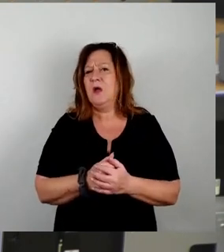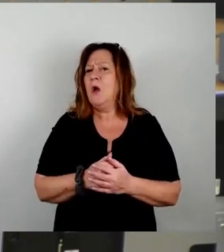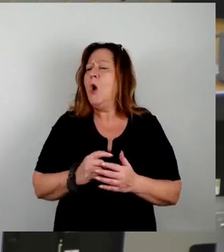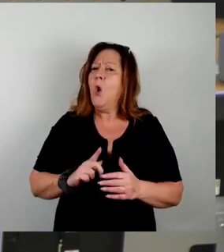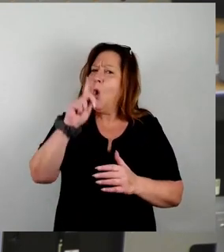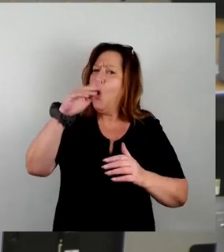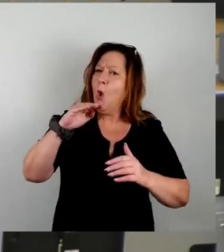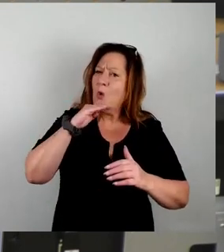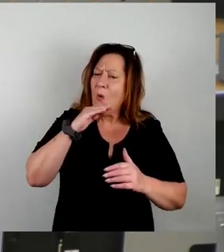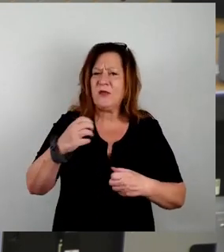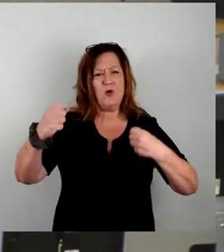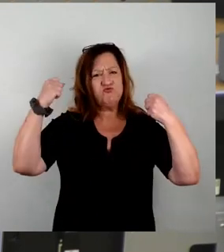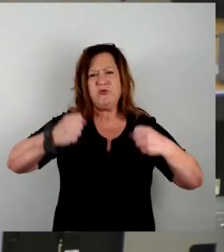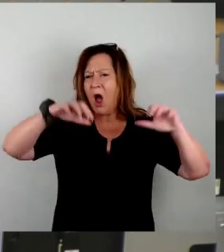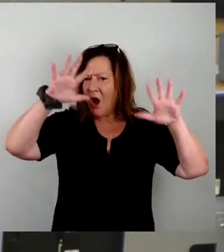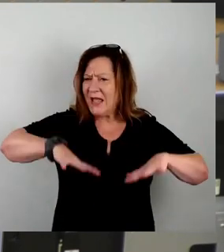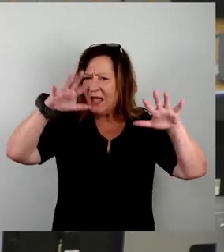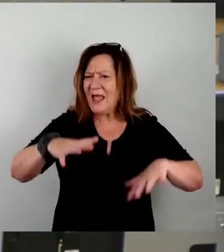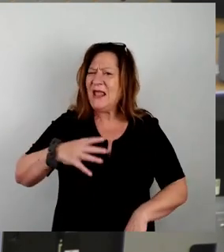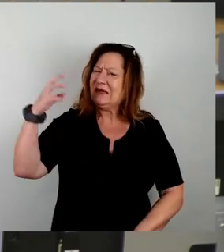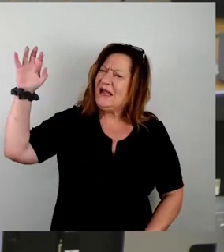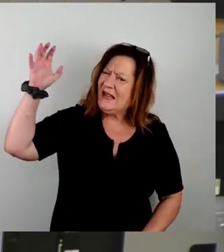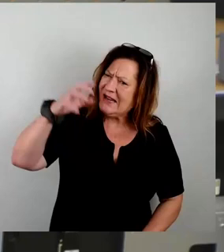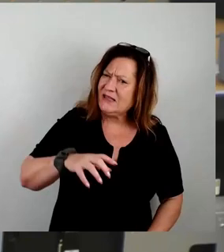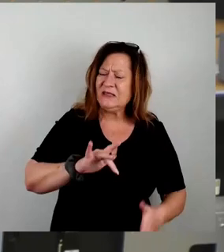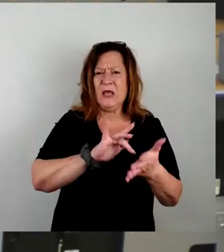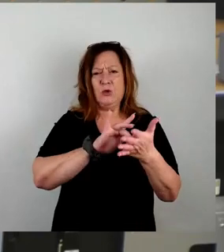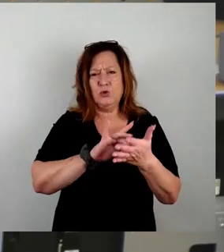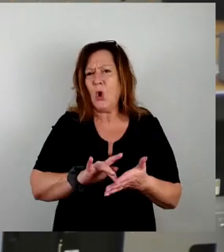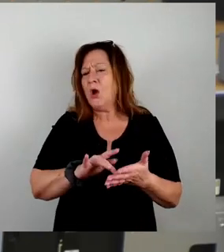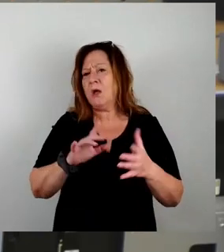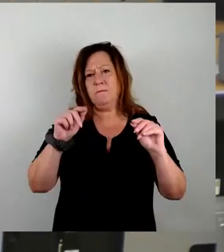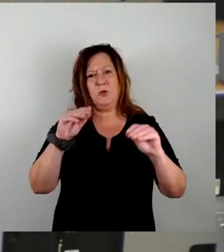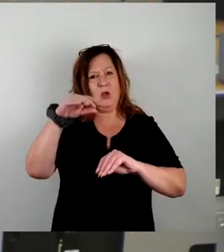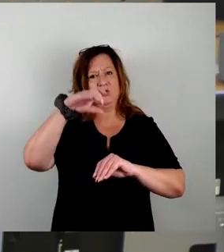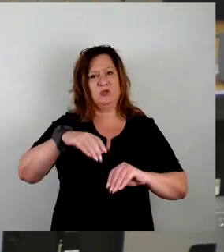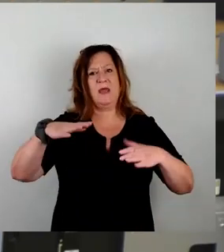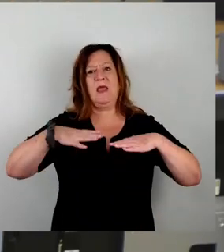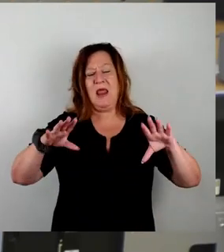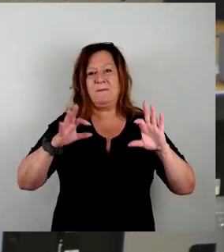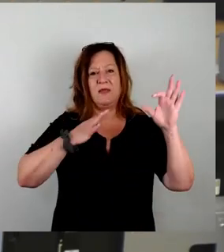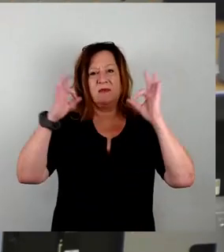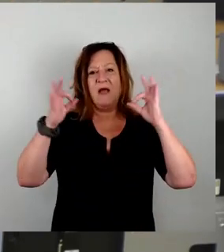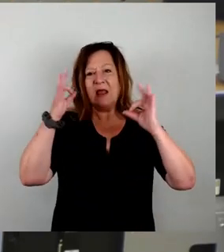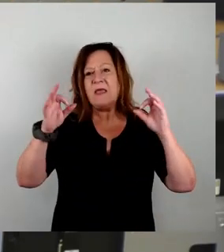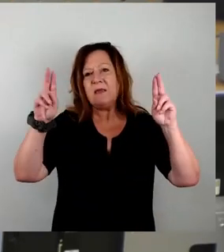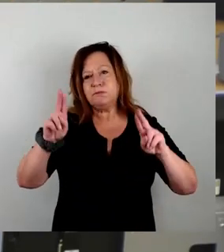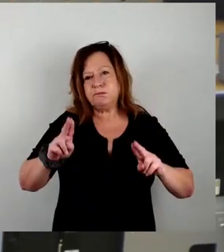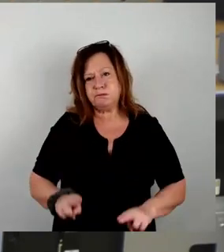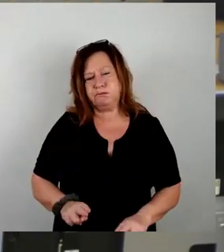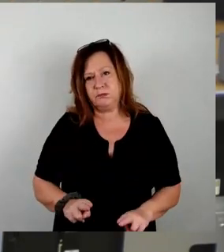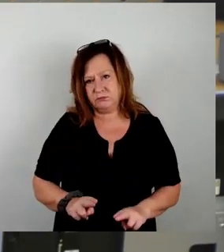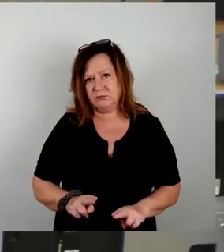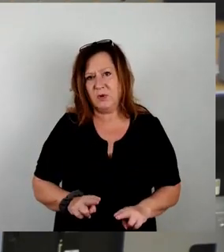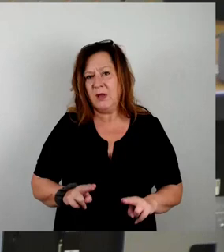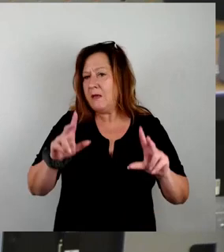nehmen ebenso zu wie Hitze und Trockenheit, die sich negativ auf die Stadt und die Lebensqualität der Bewohner auswirken. Insofern wird deutlich, das Thema geht uns